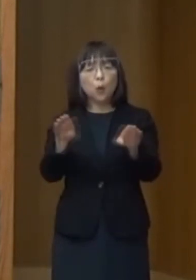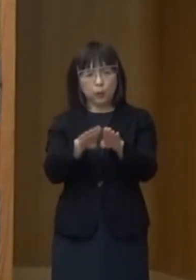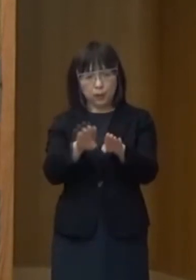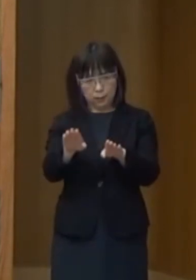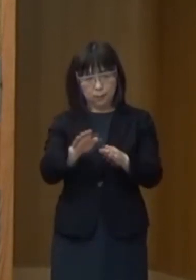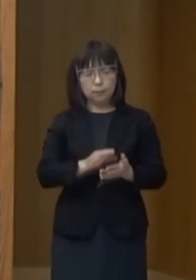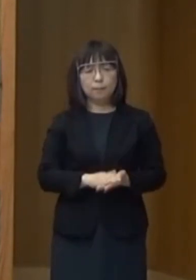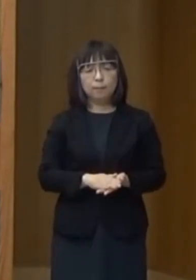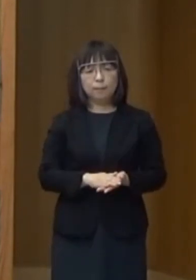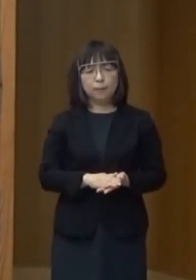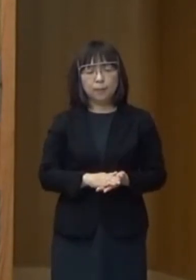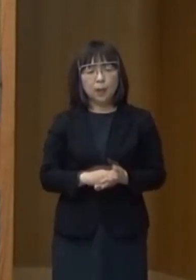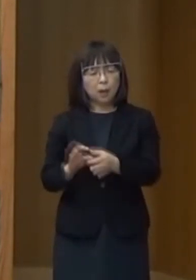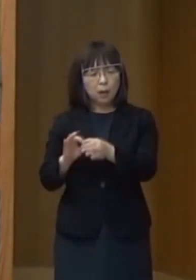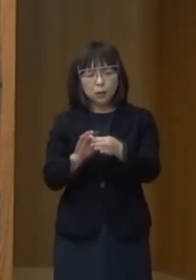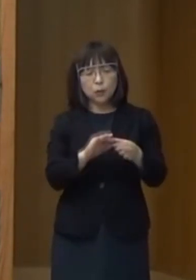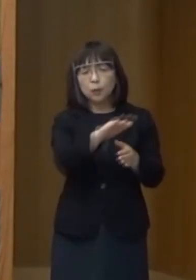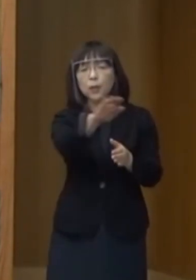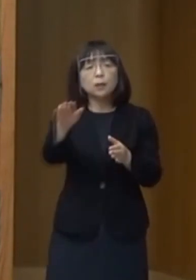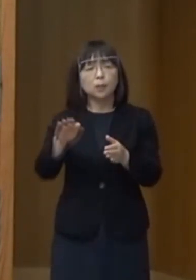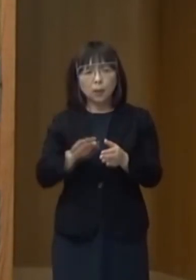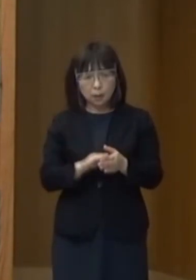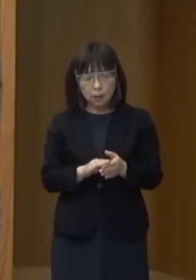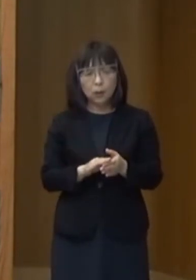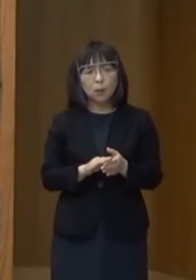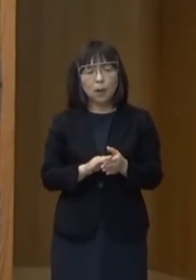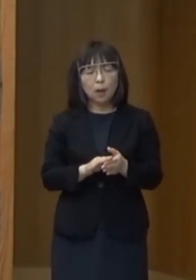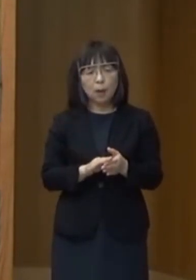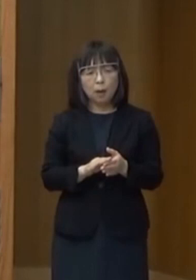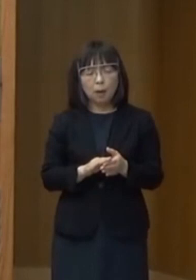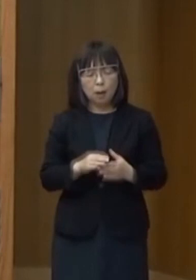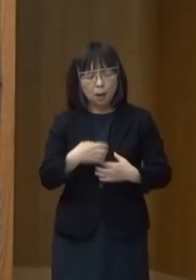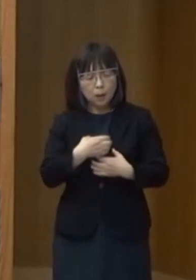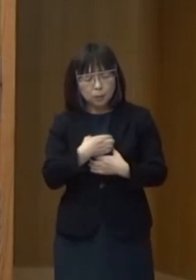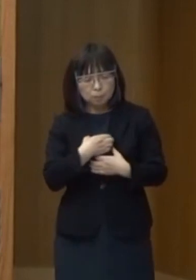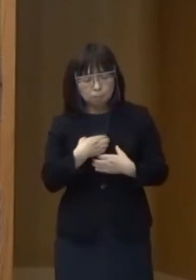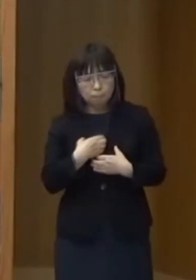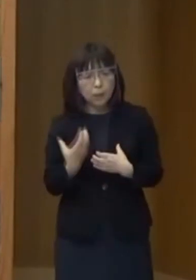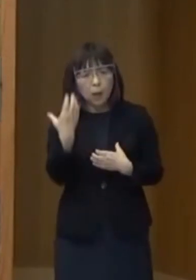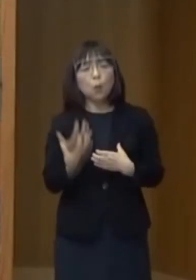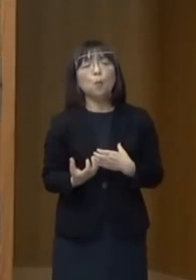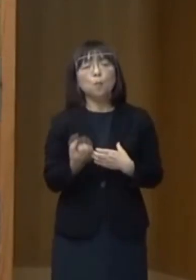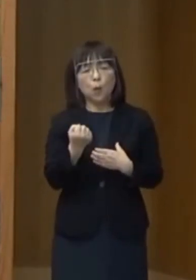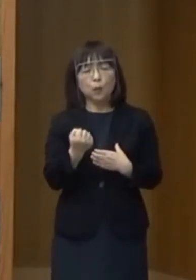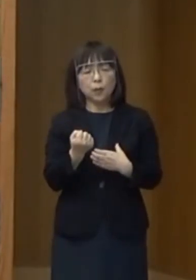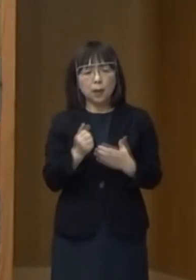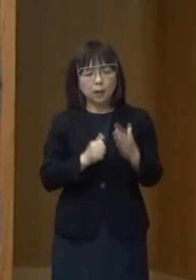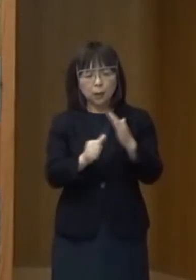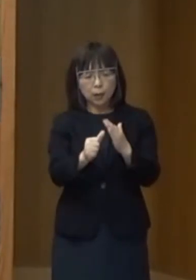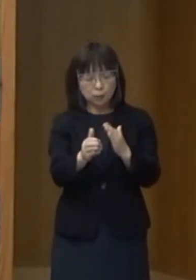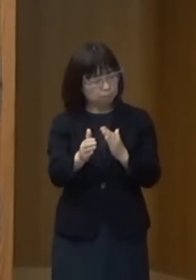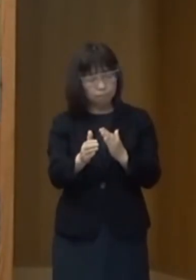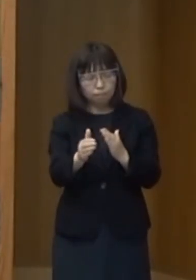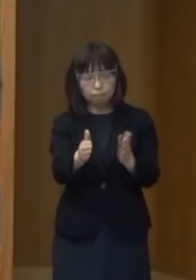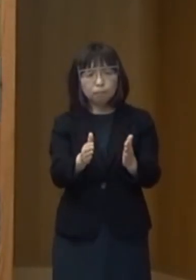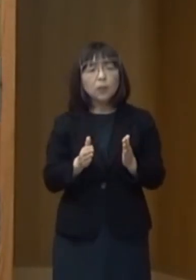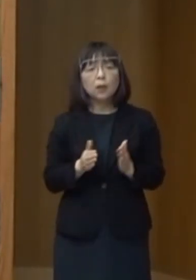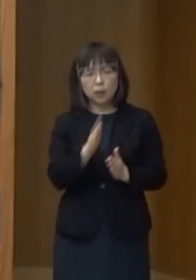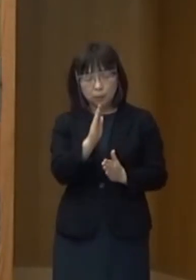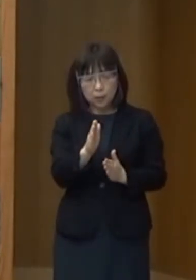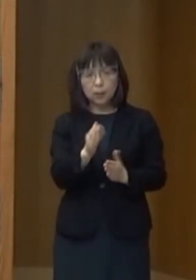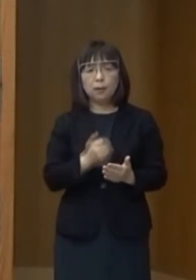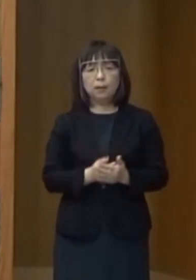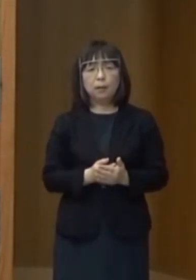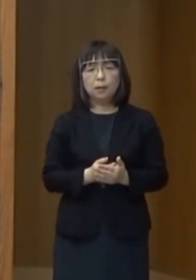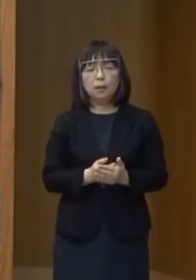けであります。引き続き皆様には高い警戒感を持って、できる限りの外出を控えていただくなど、残り2